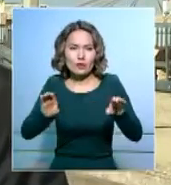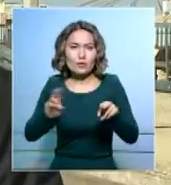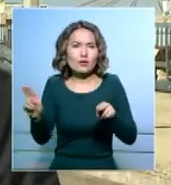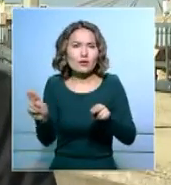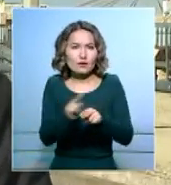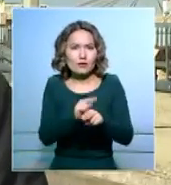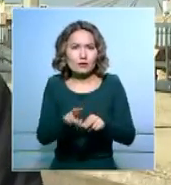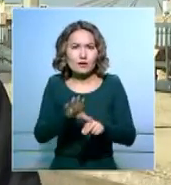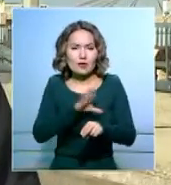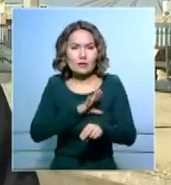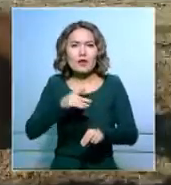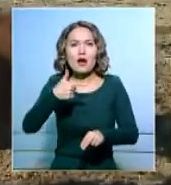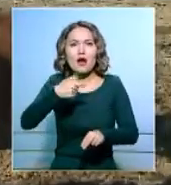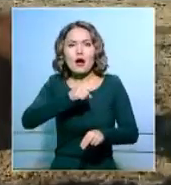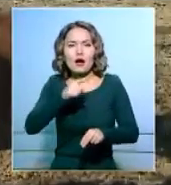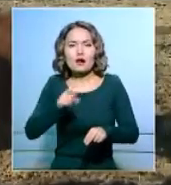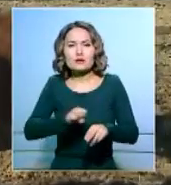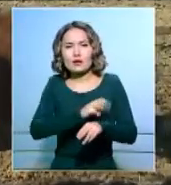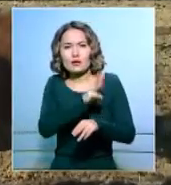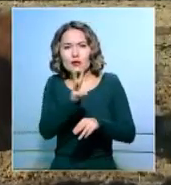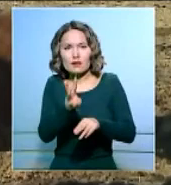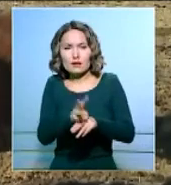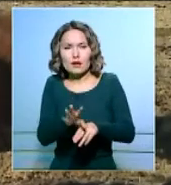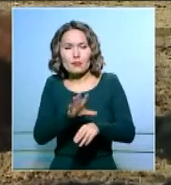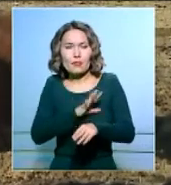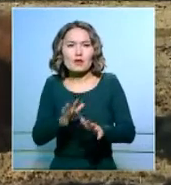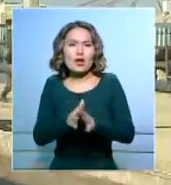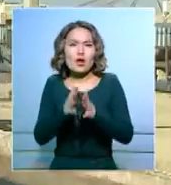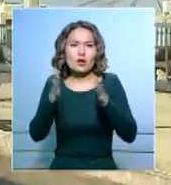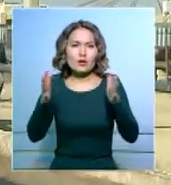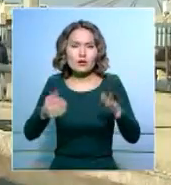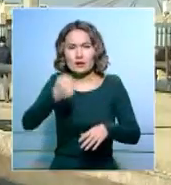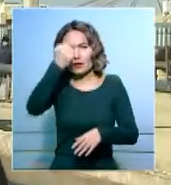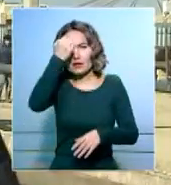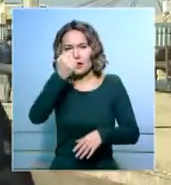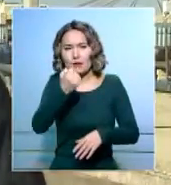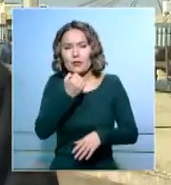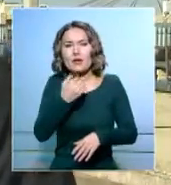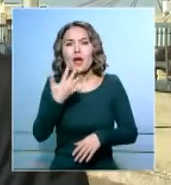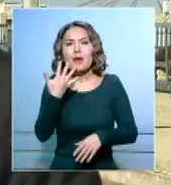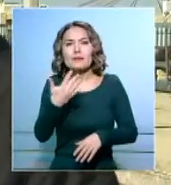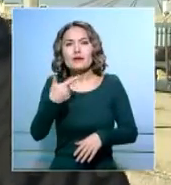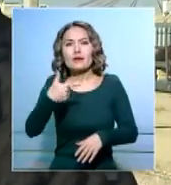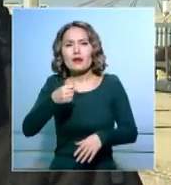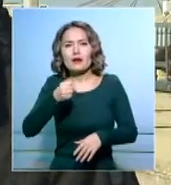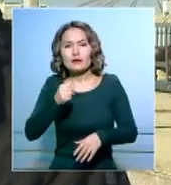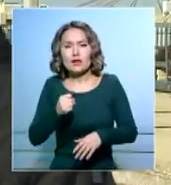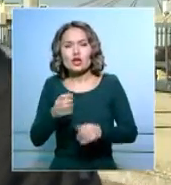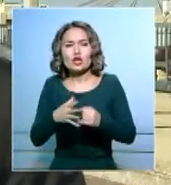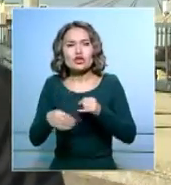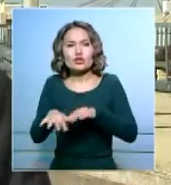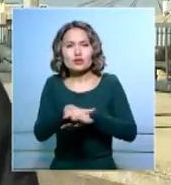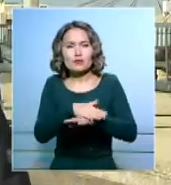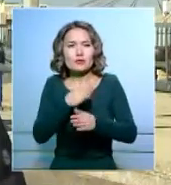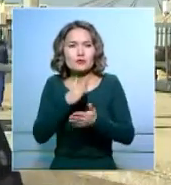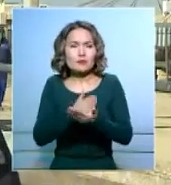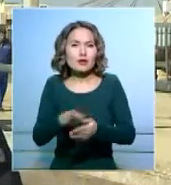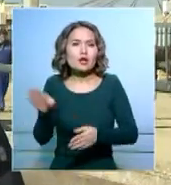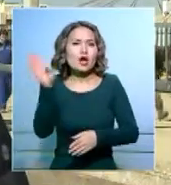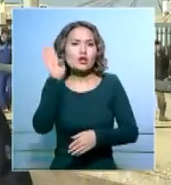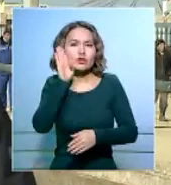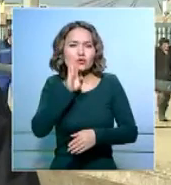атыр. Ол бізге өте үлкен көп көмек. Мына 5 гектар жеріміз бар. Егер осы су келген